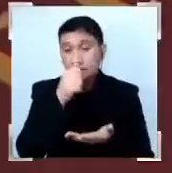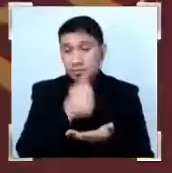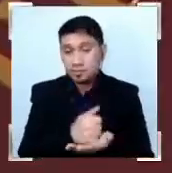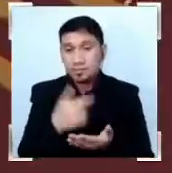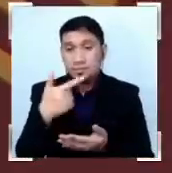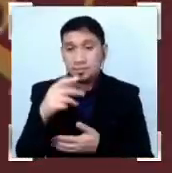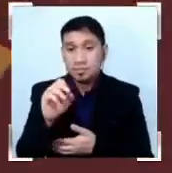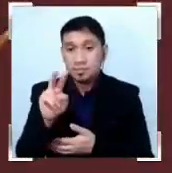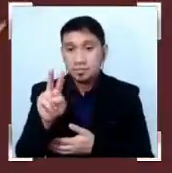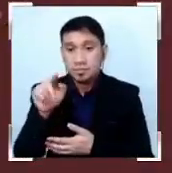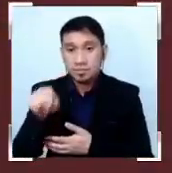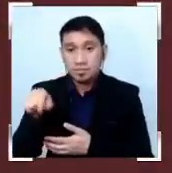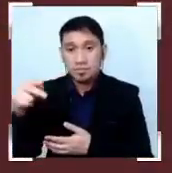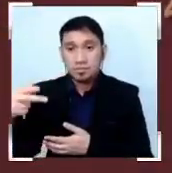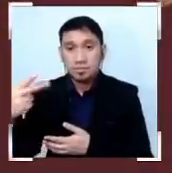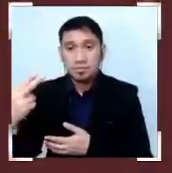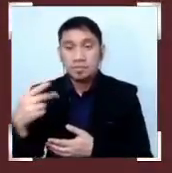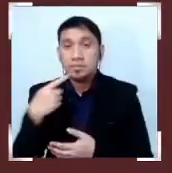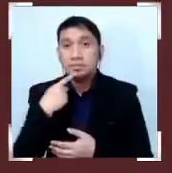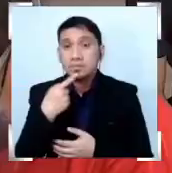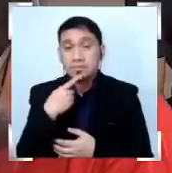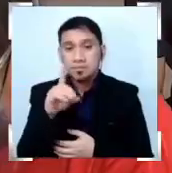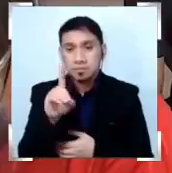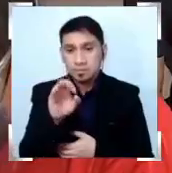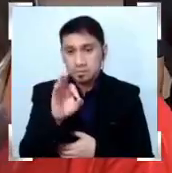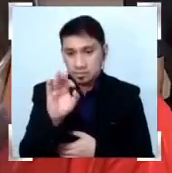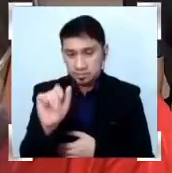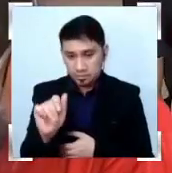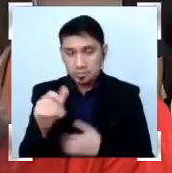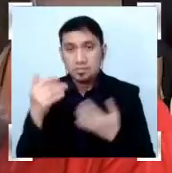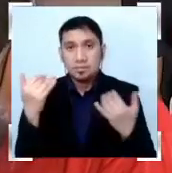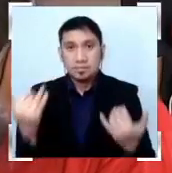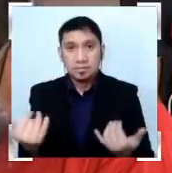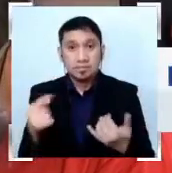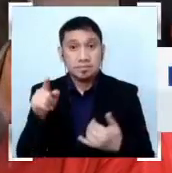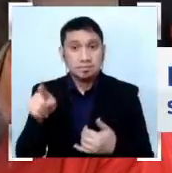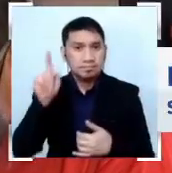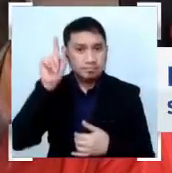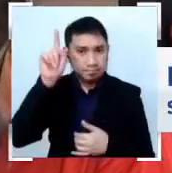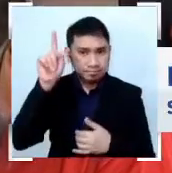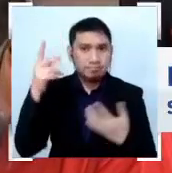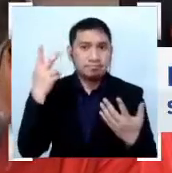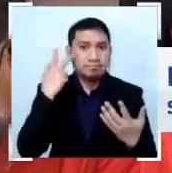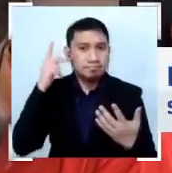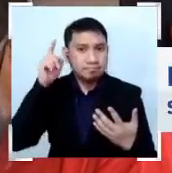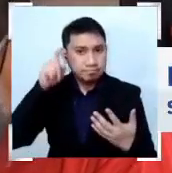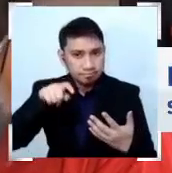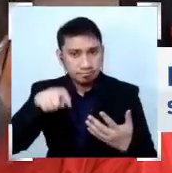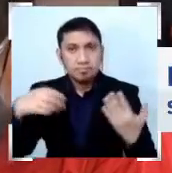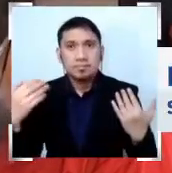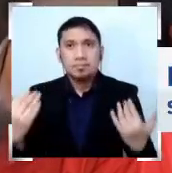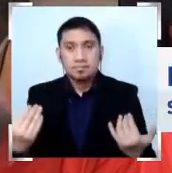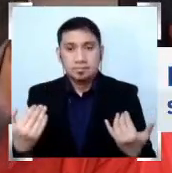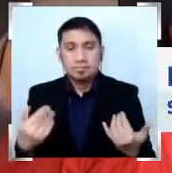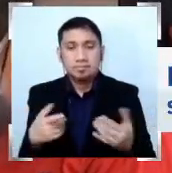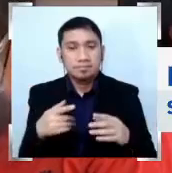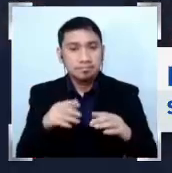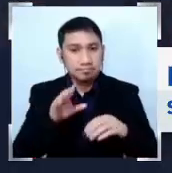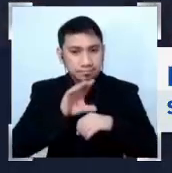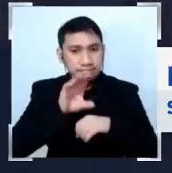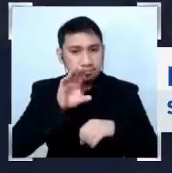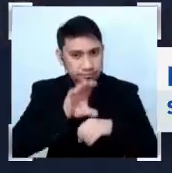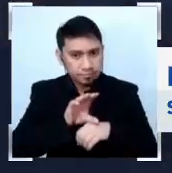passport.gov.ph. Panawagan pa ng DFA sa opisyal na website at social media accounts lang nila. Sumangguni ang publiko para sa